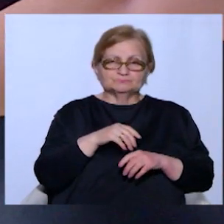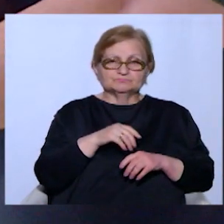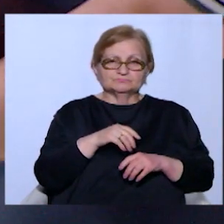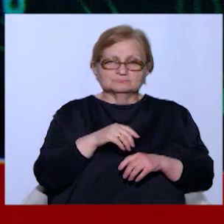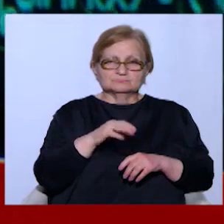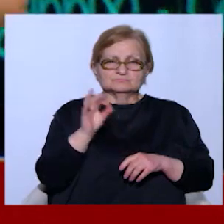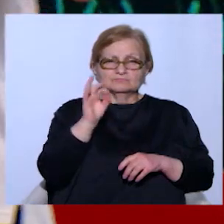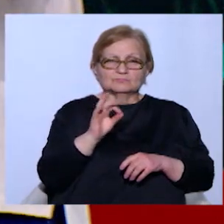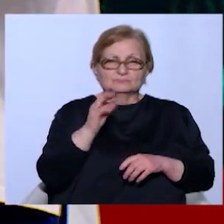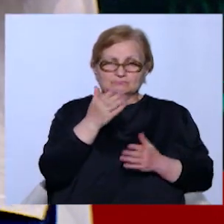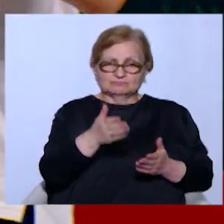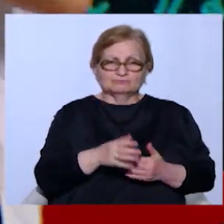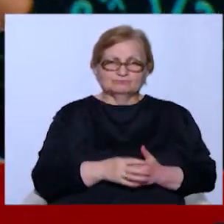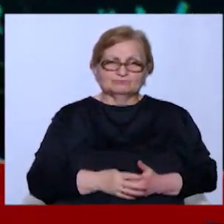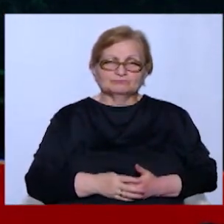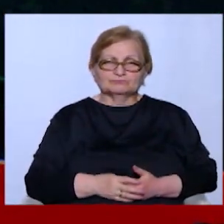ნოლის სიმბოლოთი.